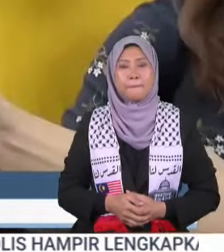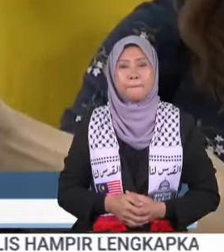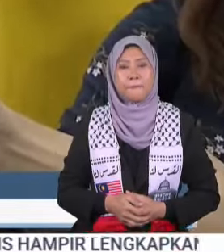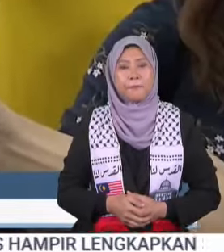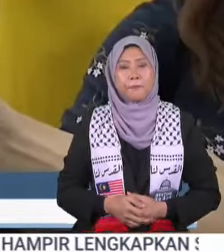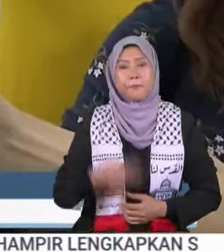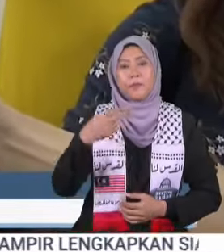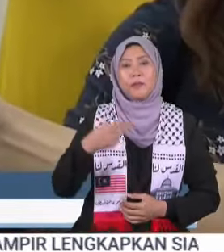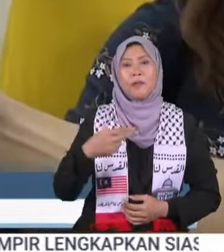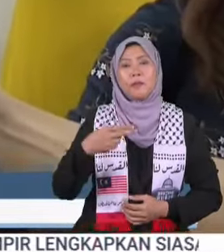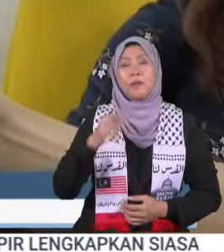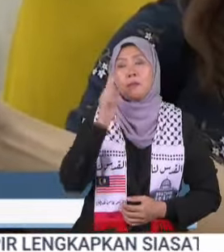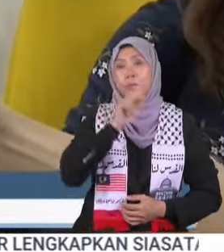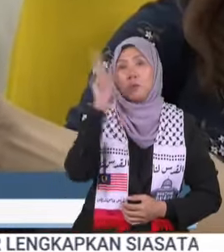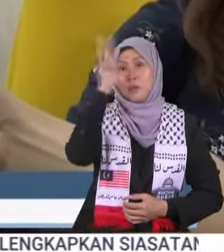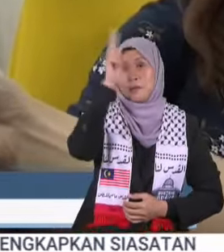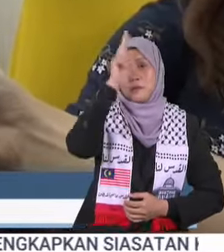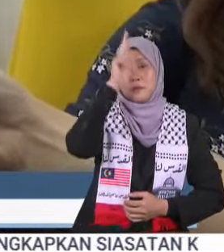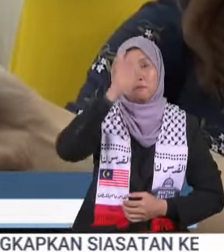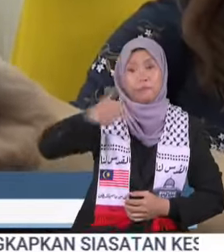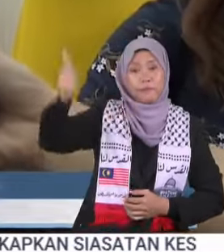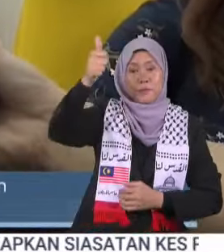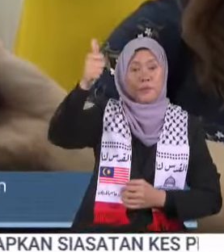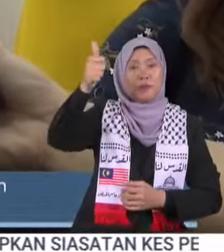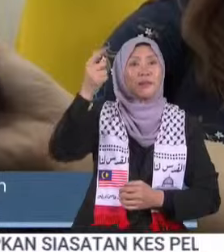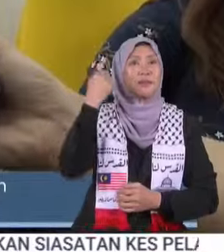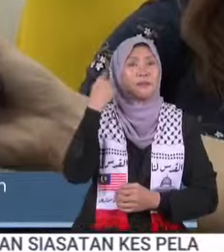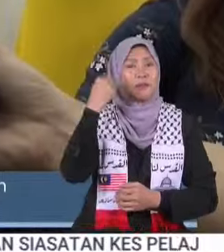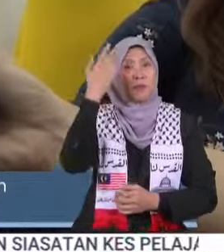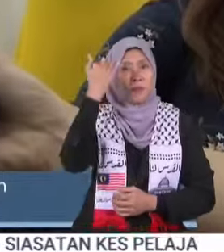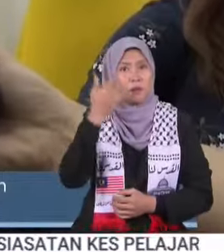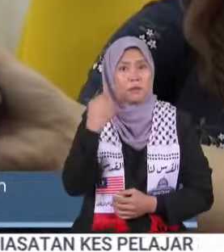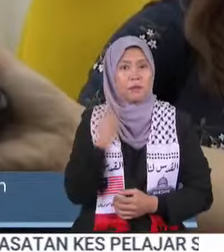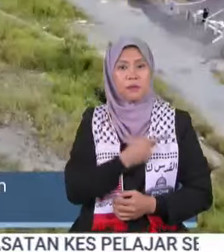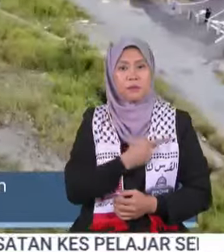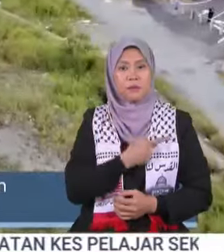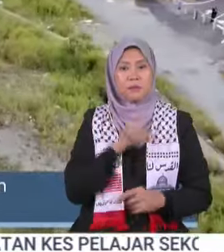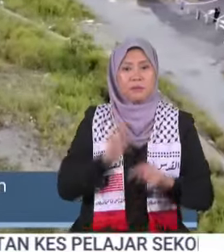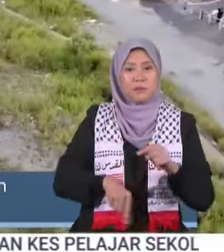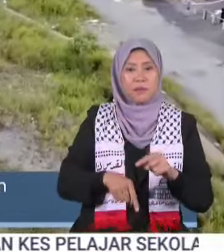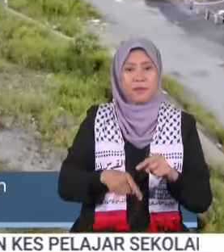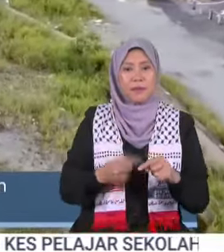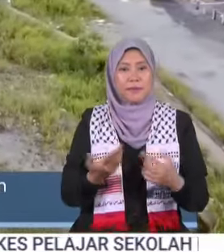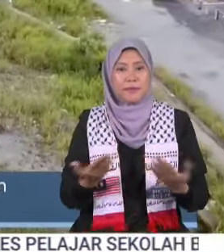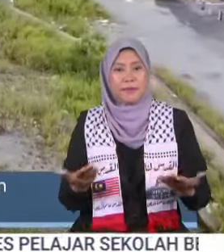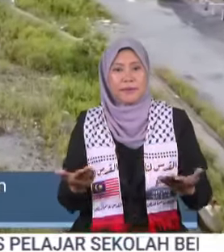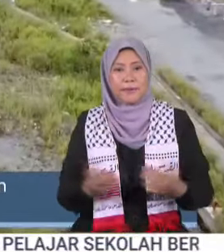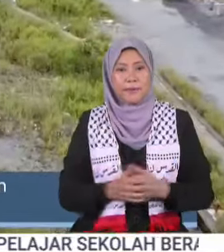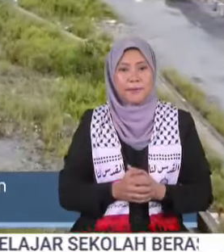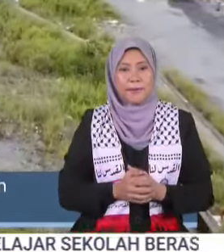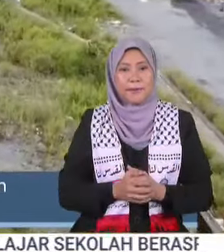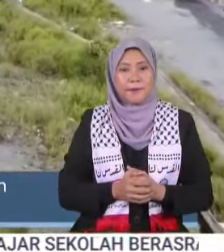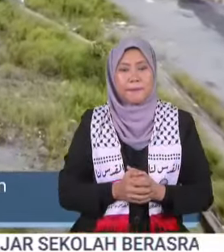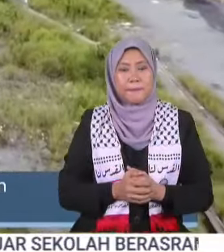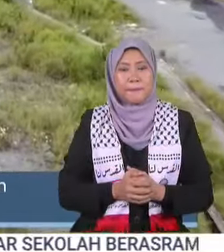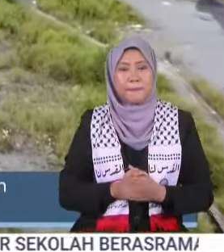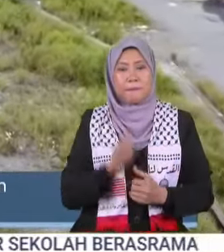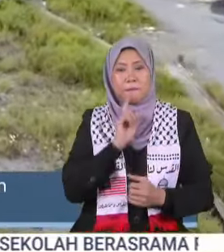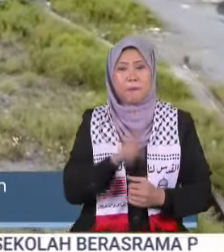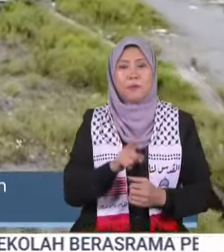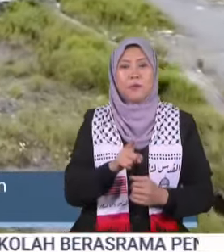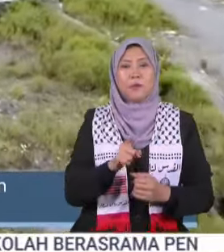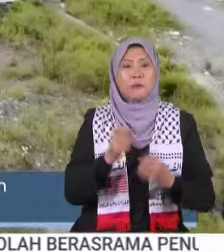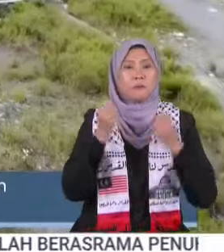the HDC being a government agency there's no reasons why we cannot build one you know because I mean in fact I mean I keep on